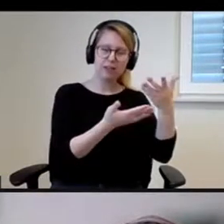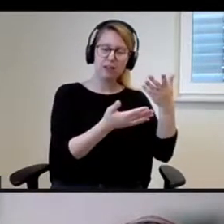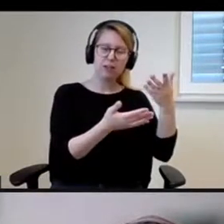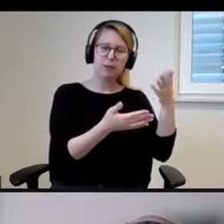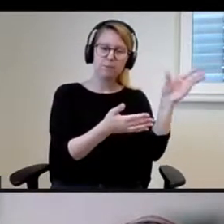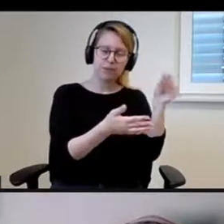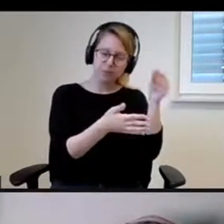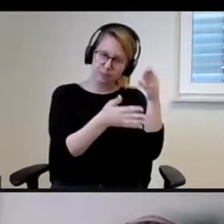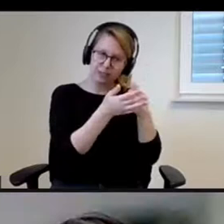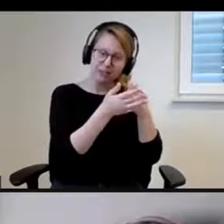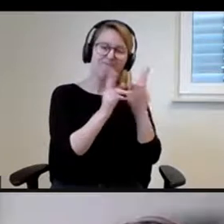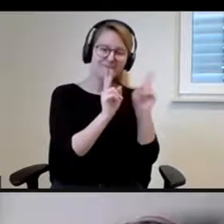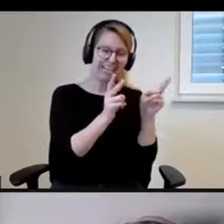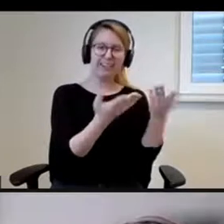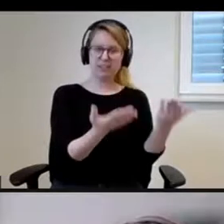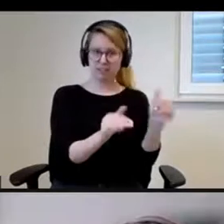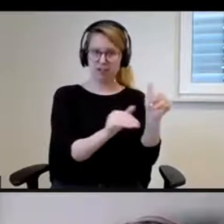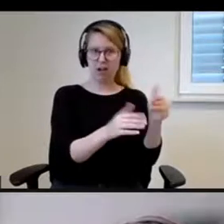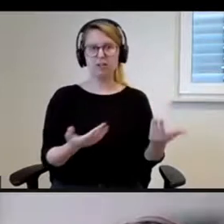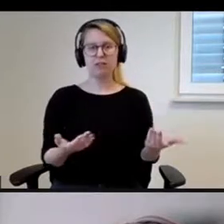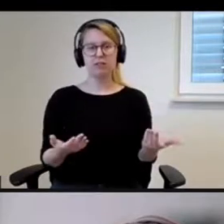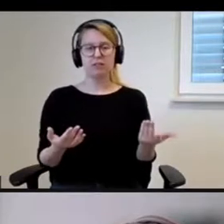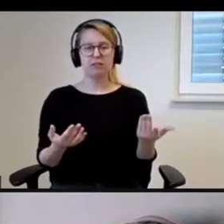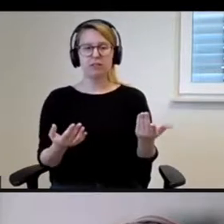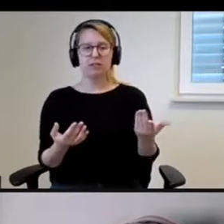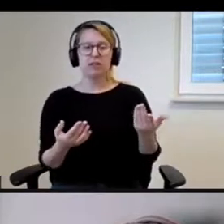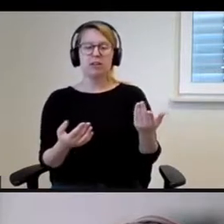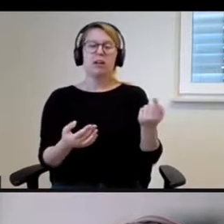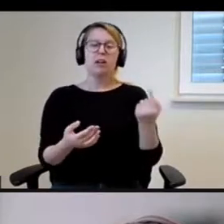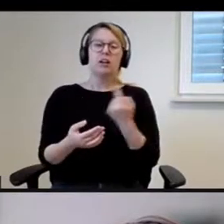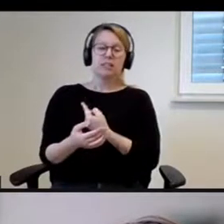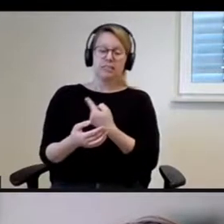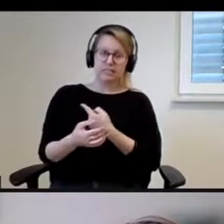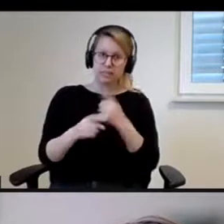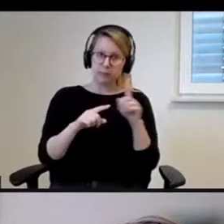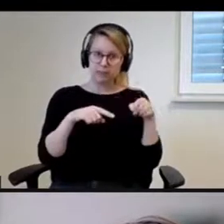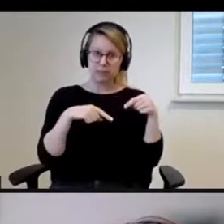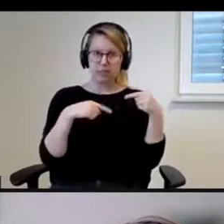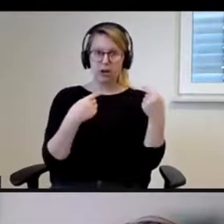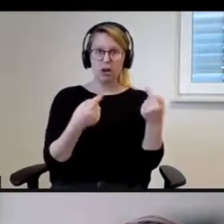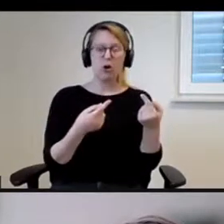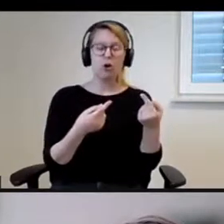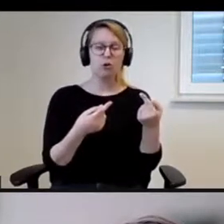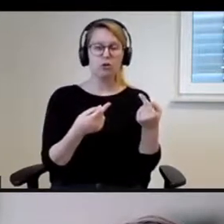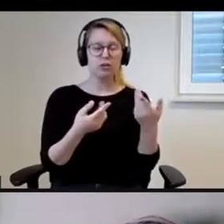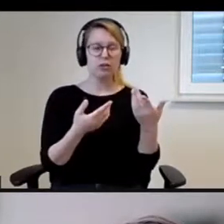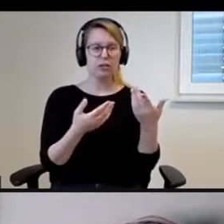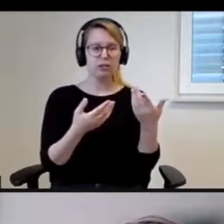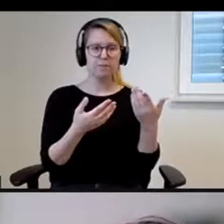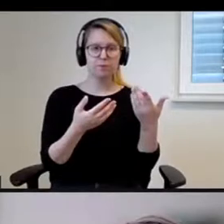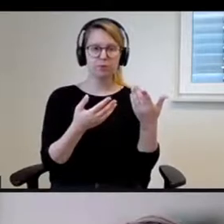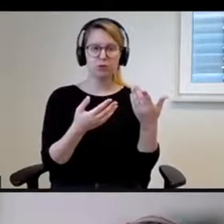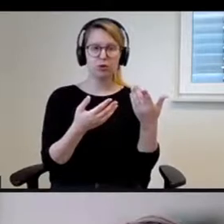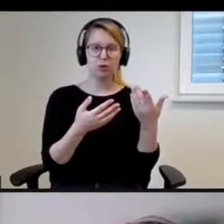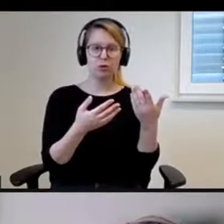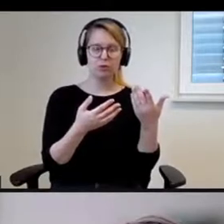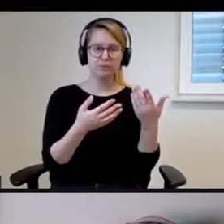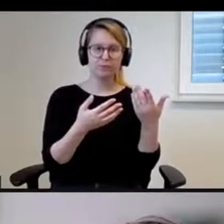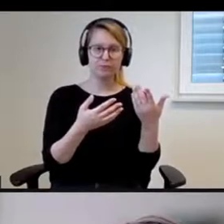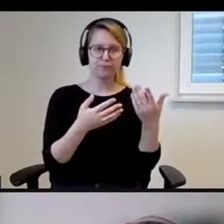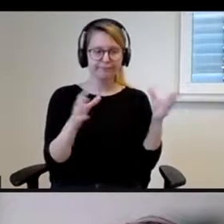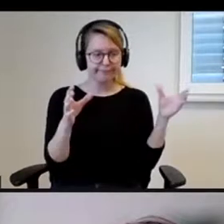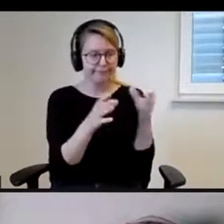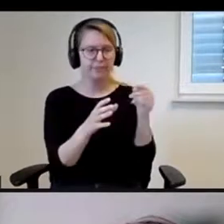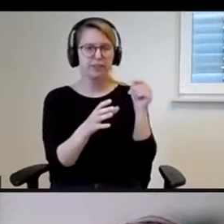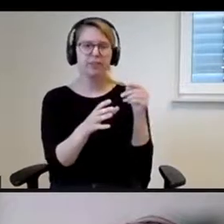avec les citoyennes et les citoyens, nous traitons aussi d'un rapport sur les personnes avec qui